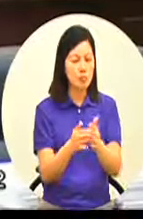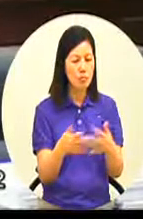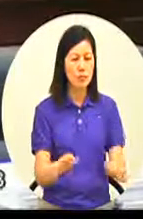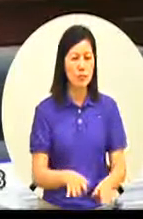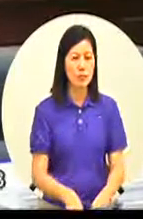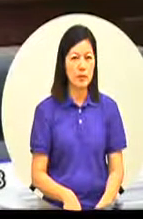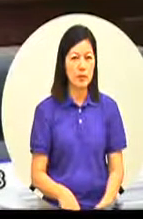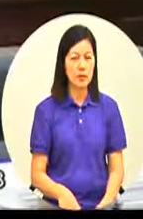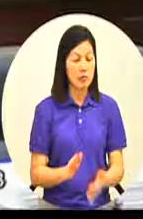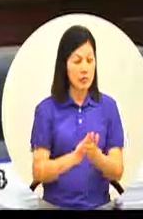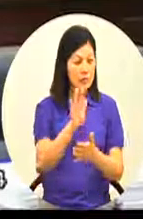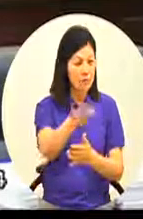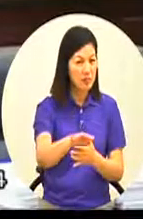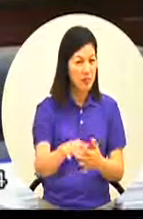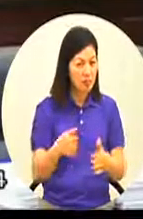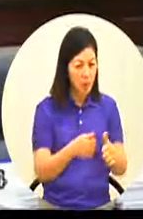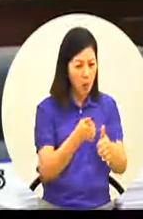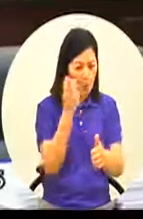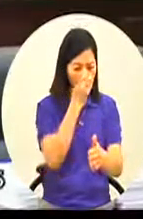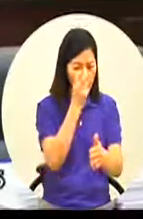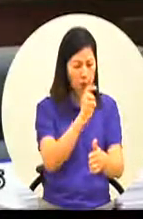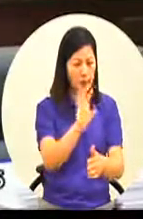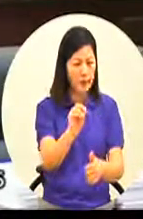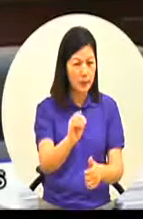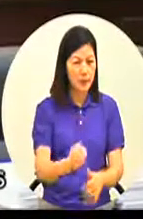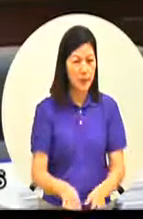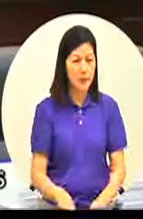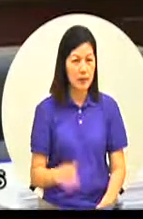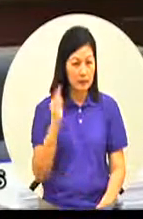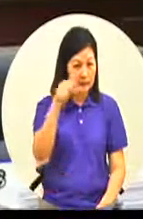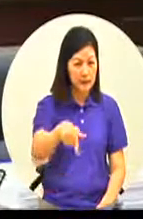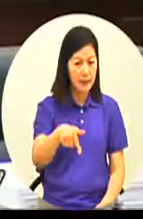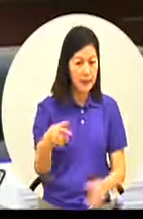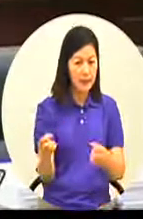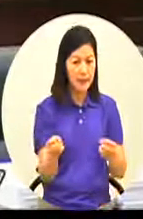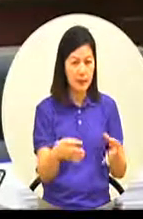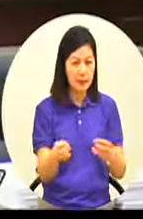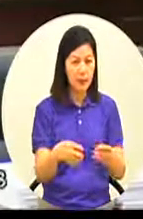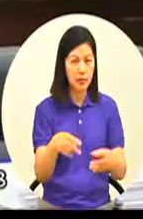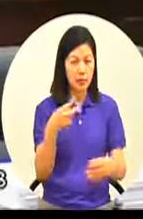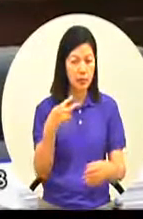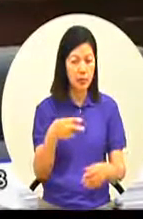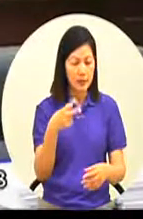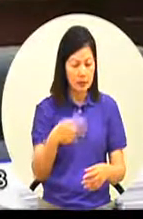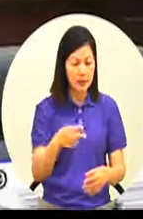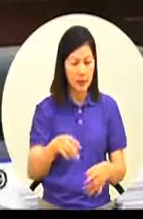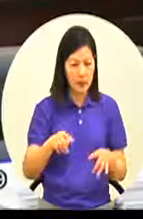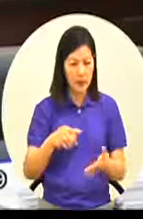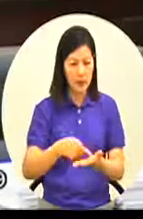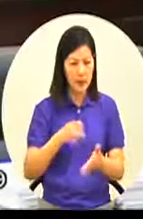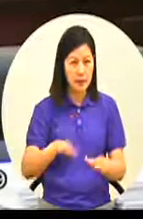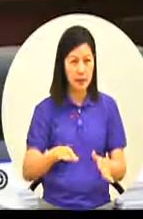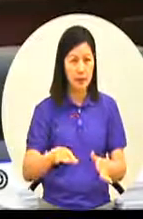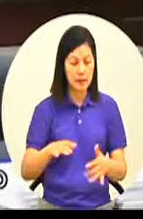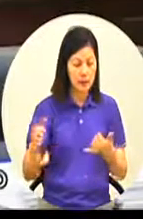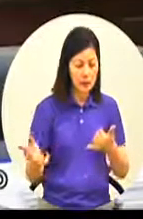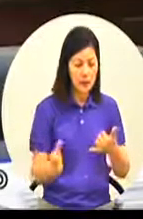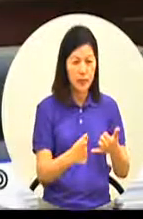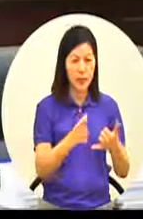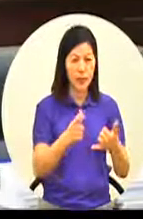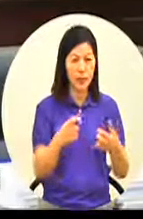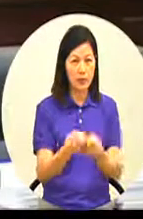后续的追踪。那我觉得这个下一次的那个议题里面，因为你们这次有针对，也就是说因为有台风的关系，还